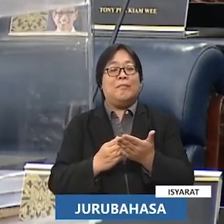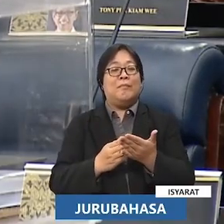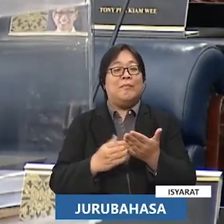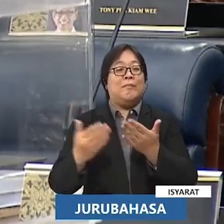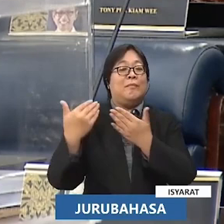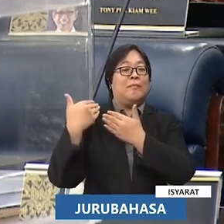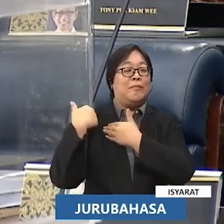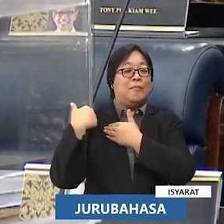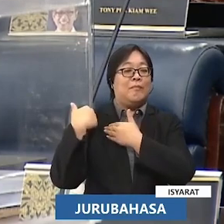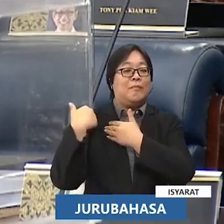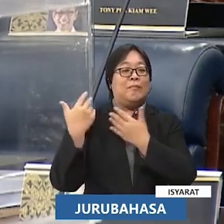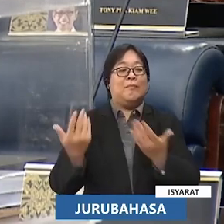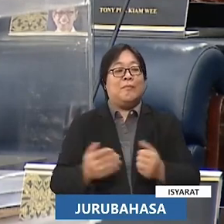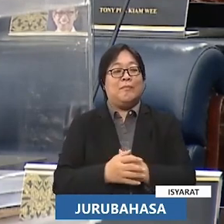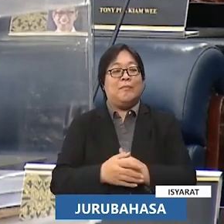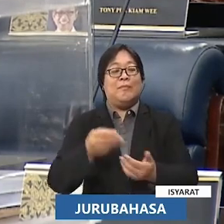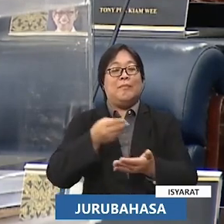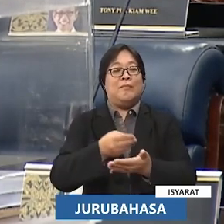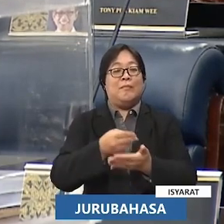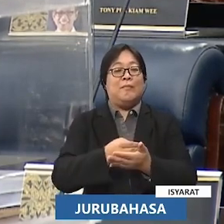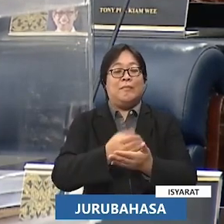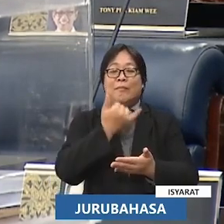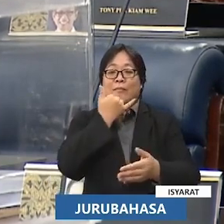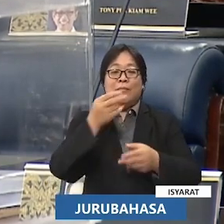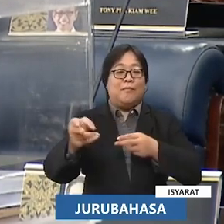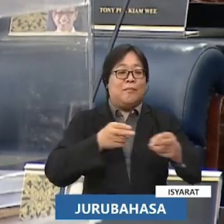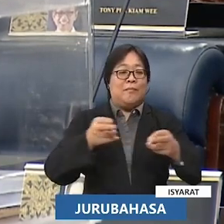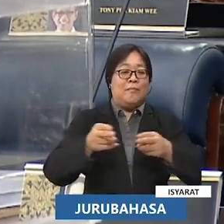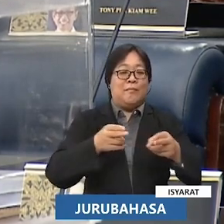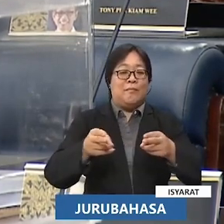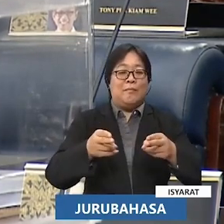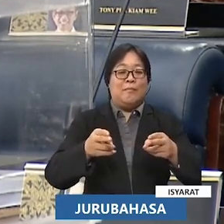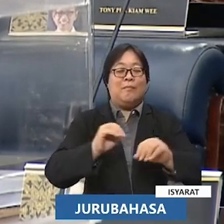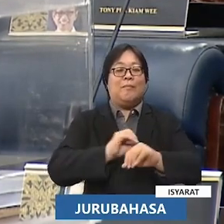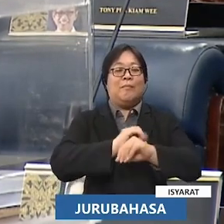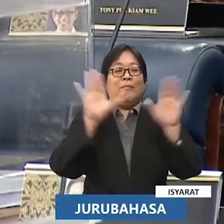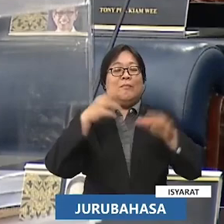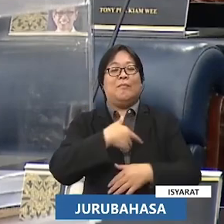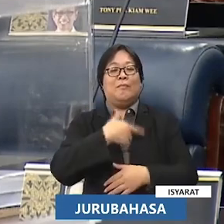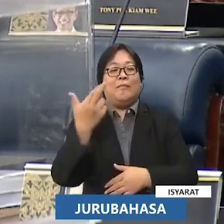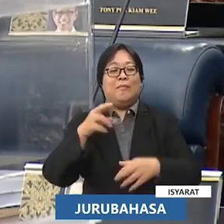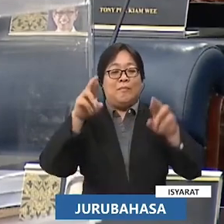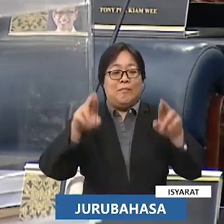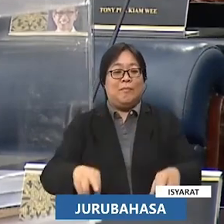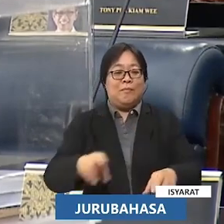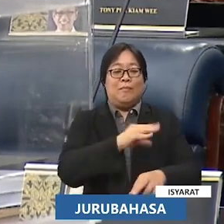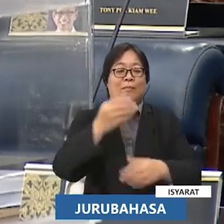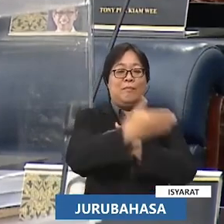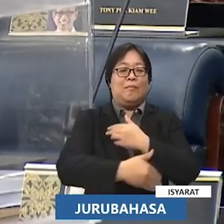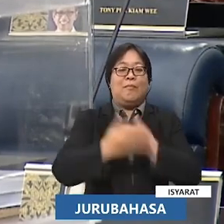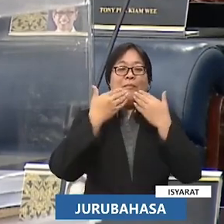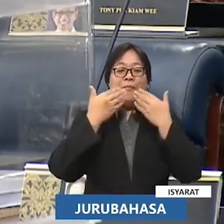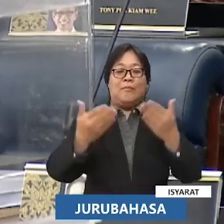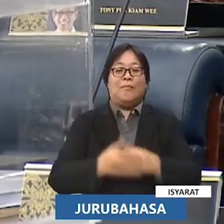yang betanggung jawab atas Finance mismanajemen tersebut yang jelas merugikan rakyat dan